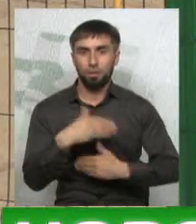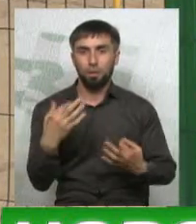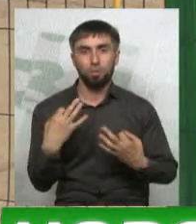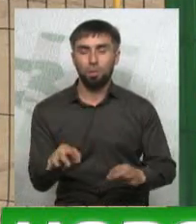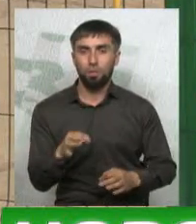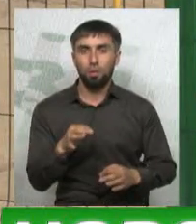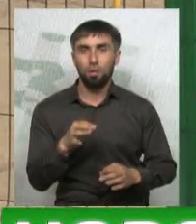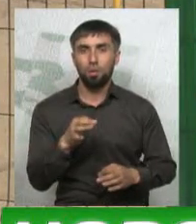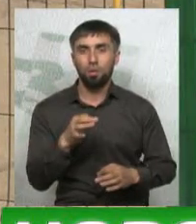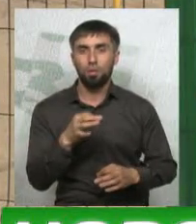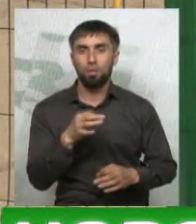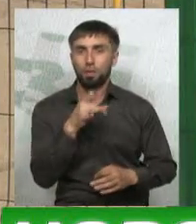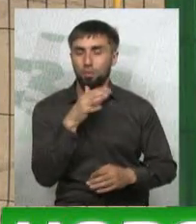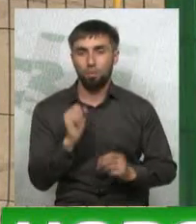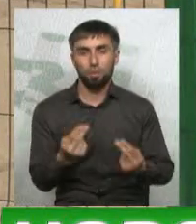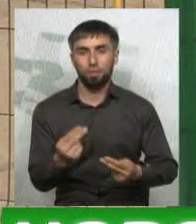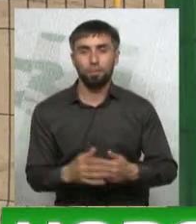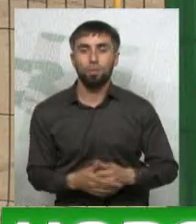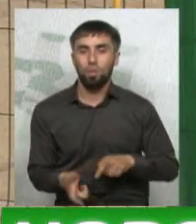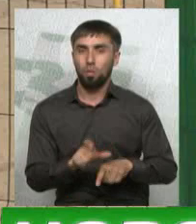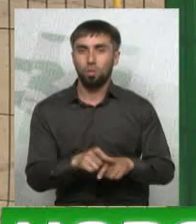время, любое время.